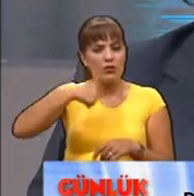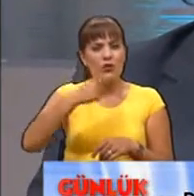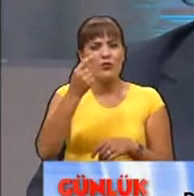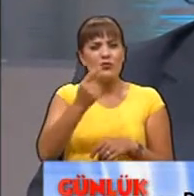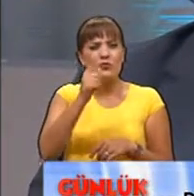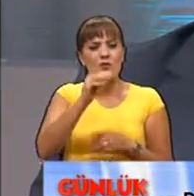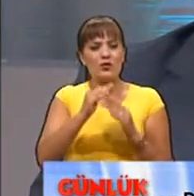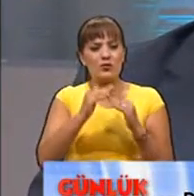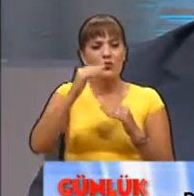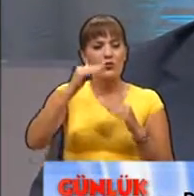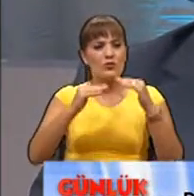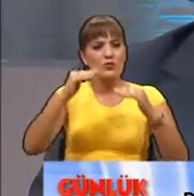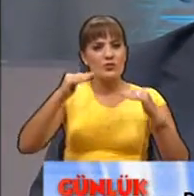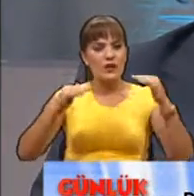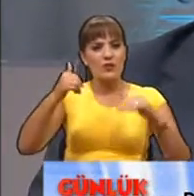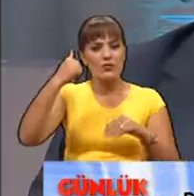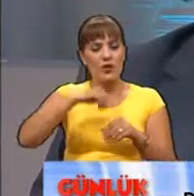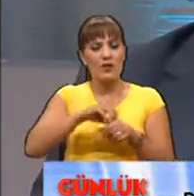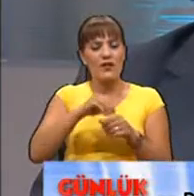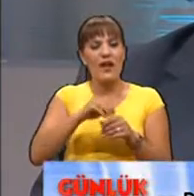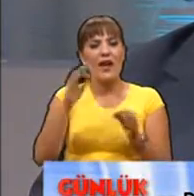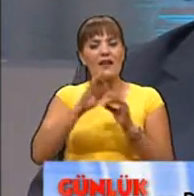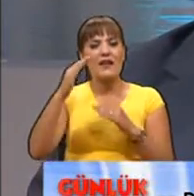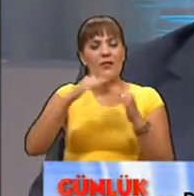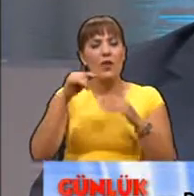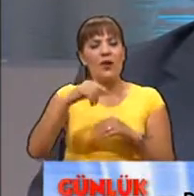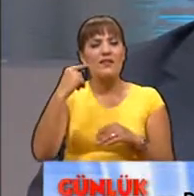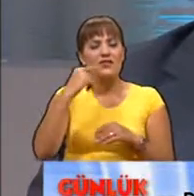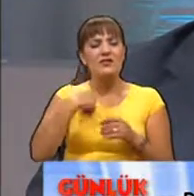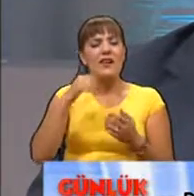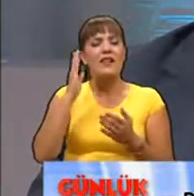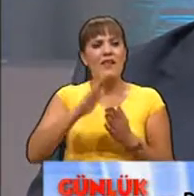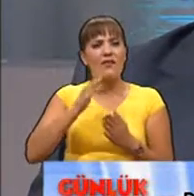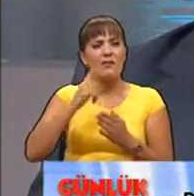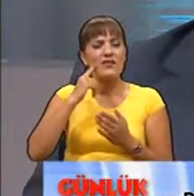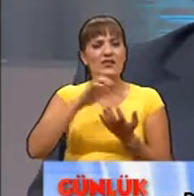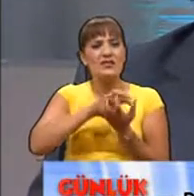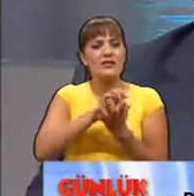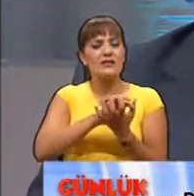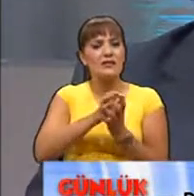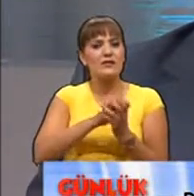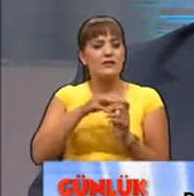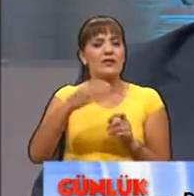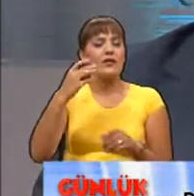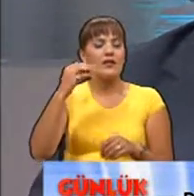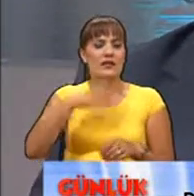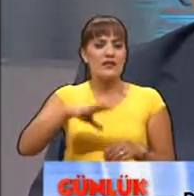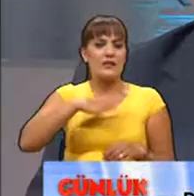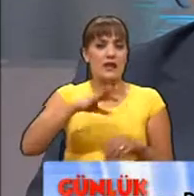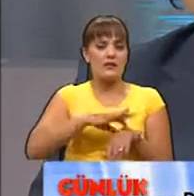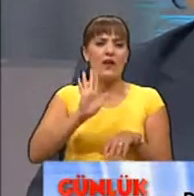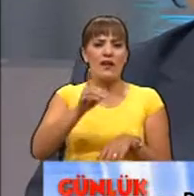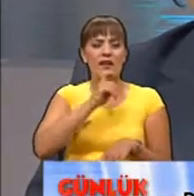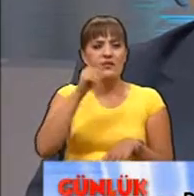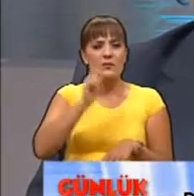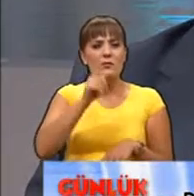Hı-hı. Küçücük bir yükseklik dolgudaki erken temasından dolayı o dişin üzerinde devamlı dişleri sıkma ve gıcırdatma eğiliminde olur hasta. Veya